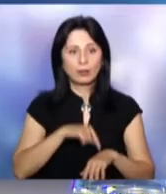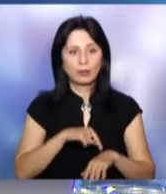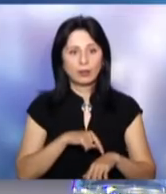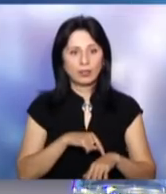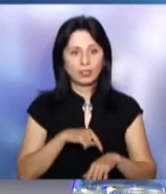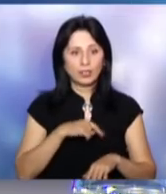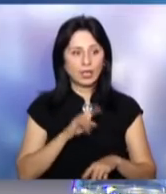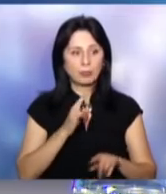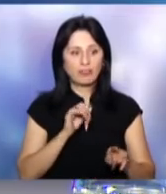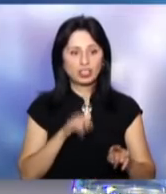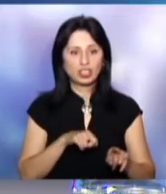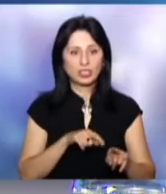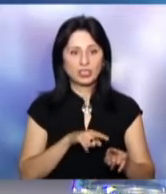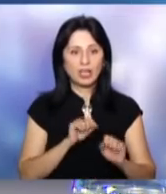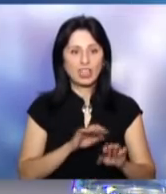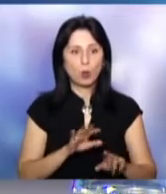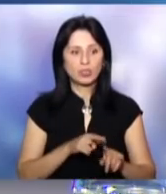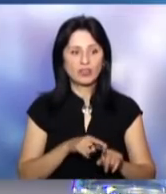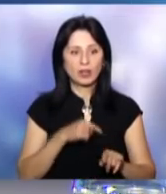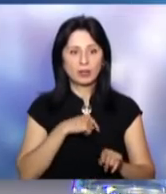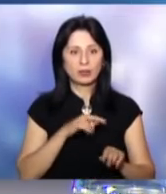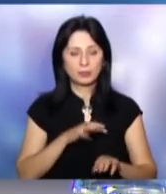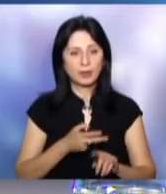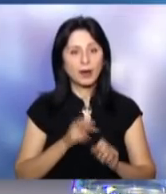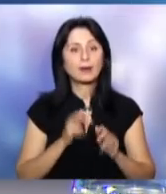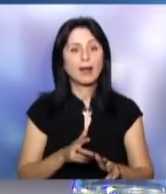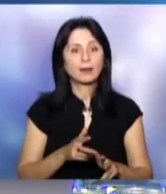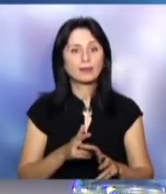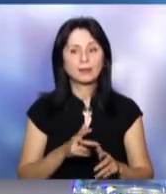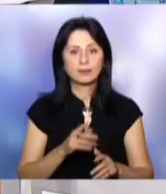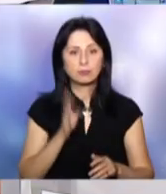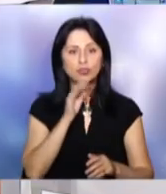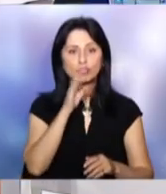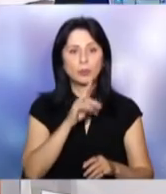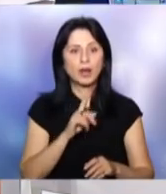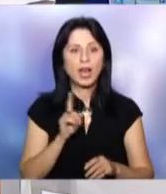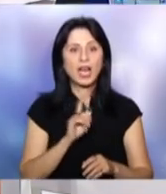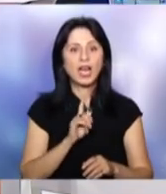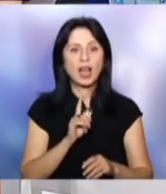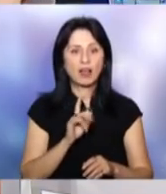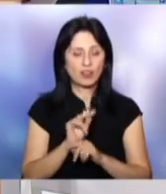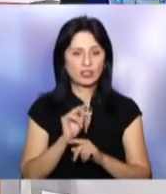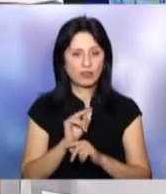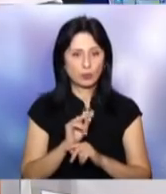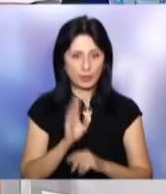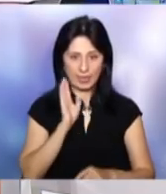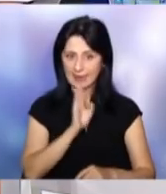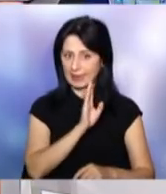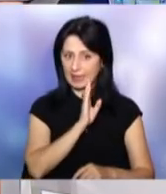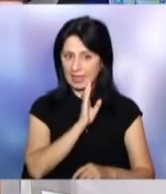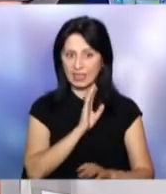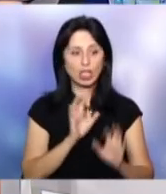რომ ბავშვი შეიძლება დაუცველი აღმოჩნდეს საფრთხის წინაშე. რა არის ასეთ დროს ოქროს წესი? დედა,